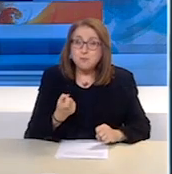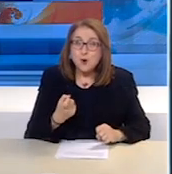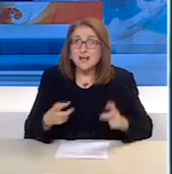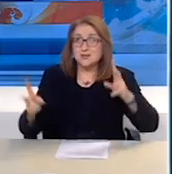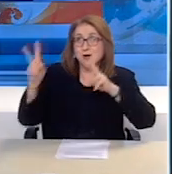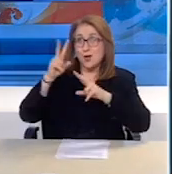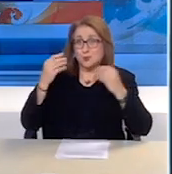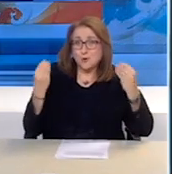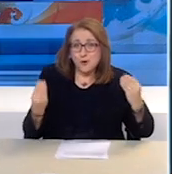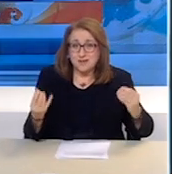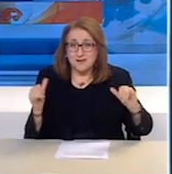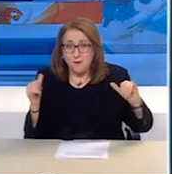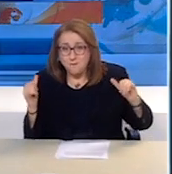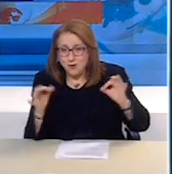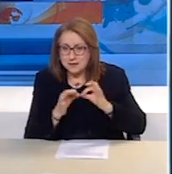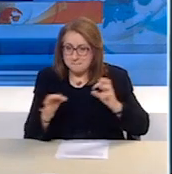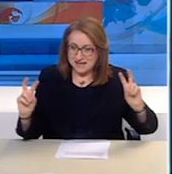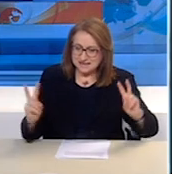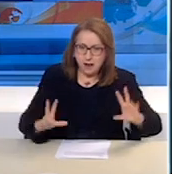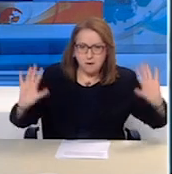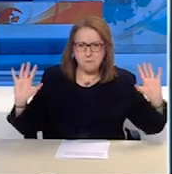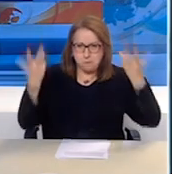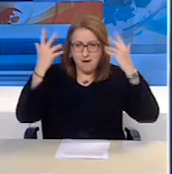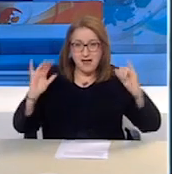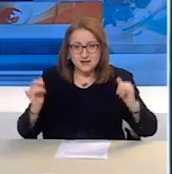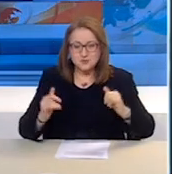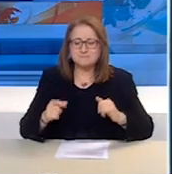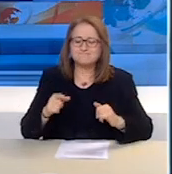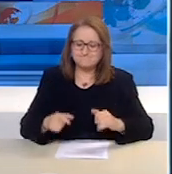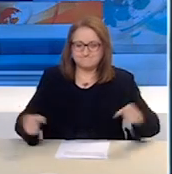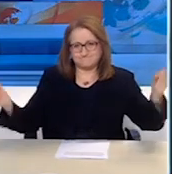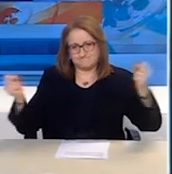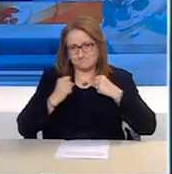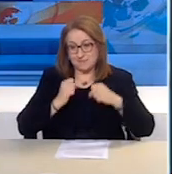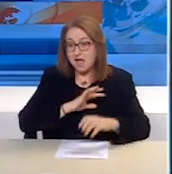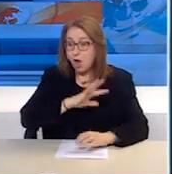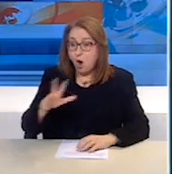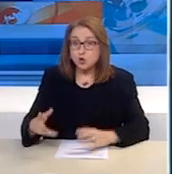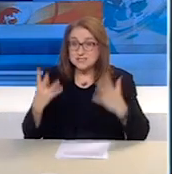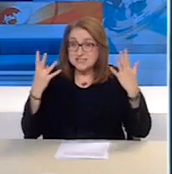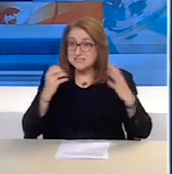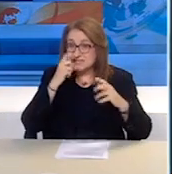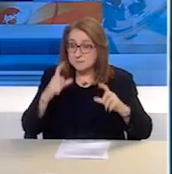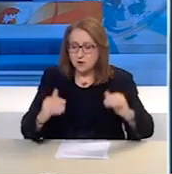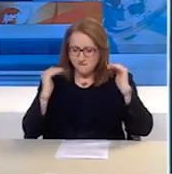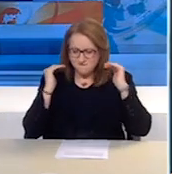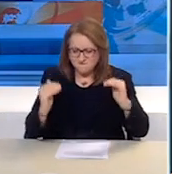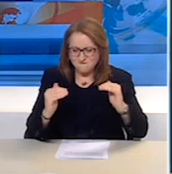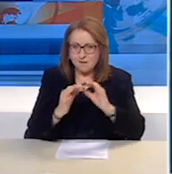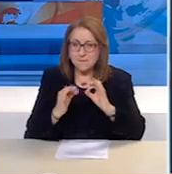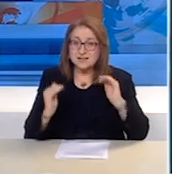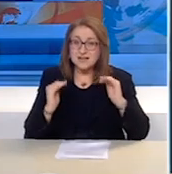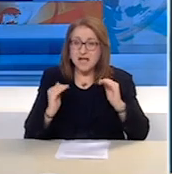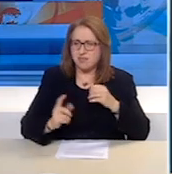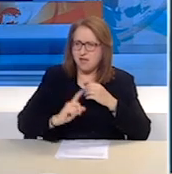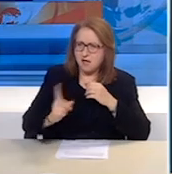τηρούμε τα μέτρα και να ακολουθούμε τις οδηγίες των ειδικών. Μέχρι τις 4 Μαΐου τηρούμε τα υφιστάμενα μέτρα και αποφεύγουμε κάθε άσκοπη